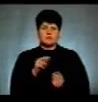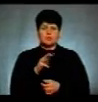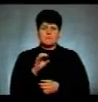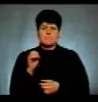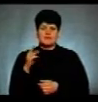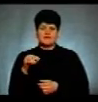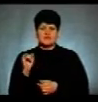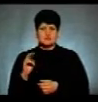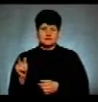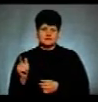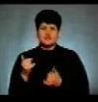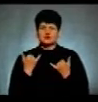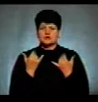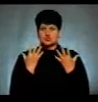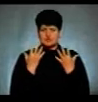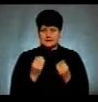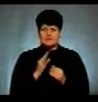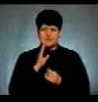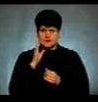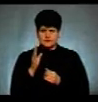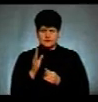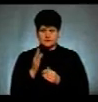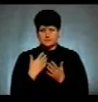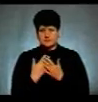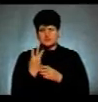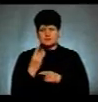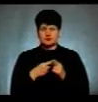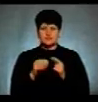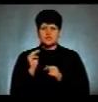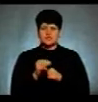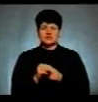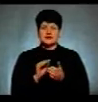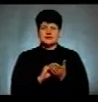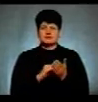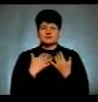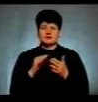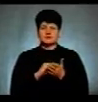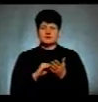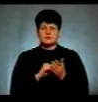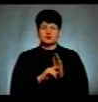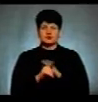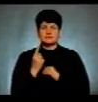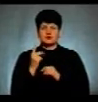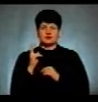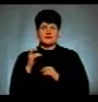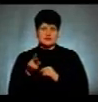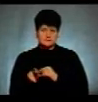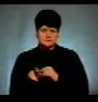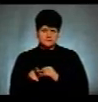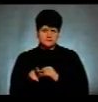Медвідь. На сьогоднішній день, на ранок, майже 3,5 тисячі рецептів виписано, починаючи з 1 квітня.